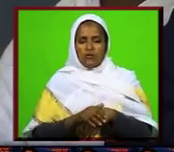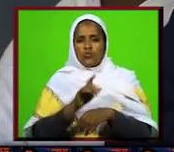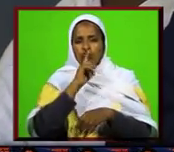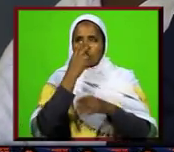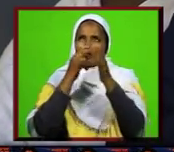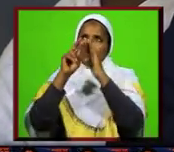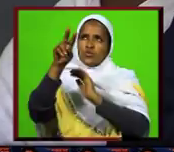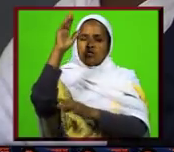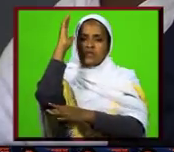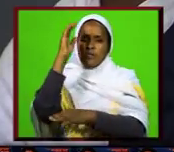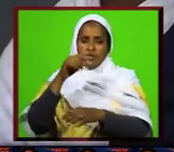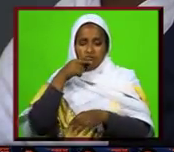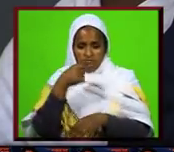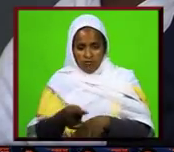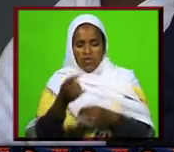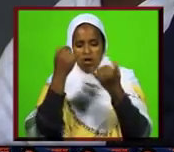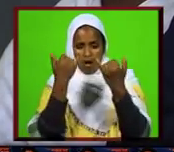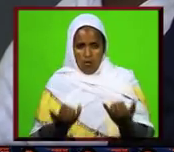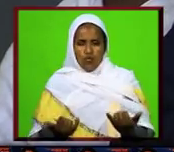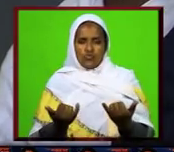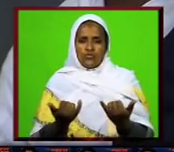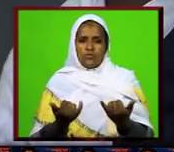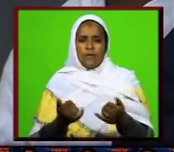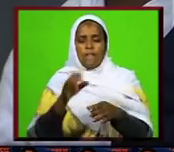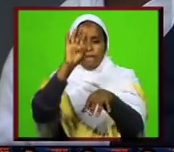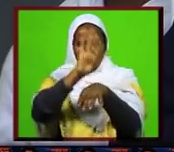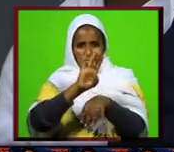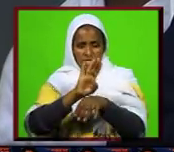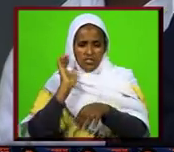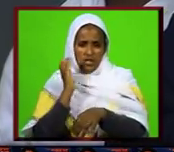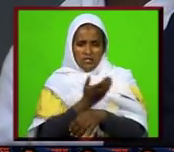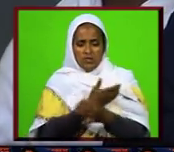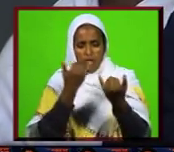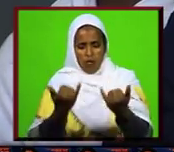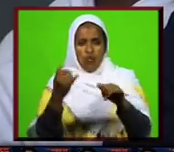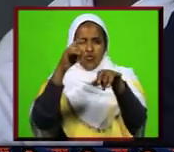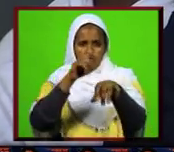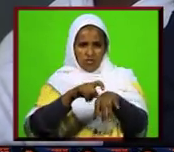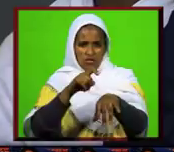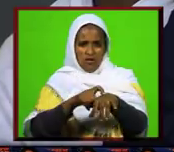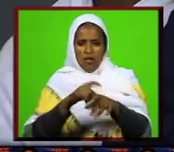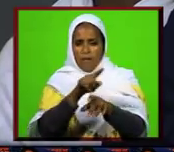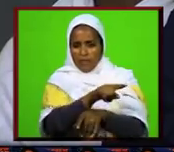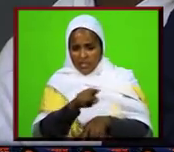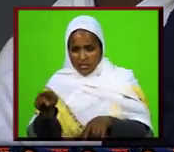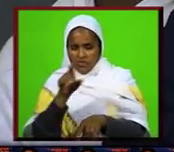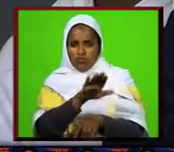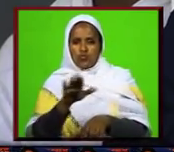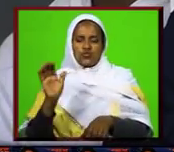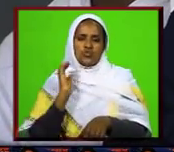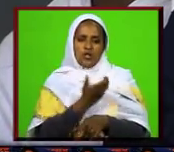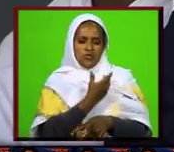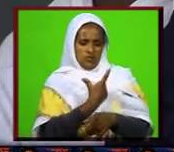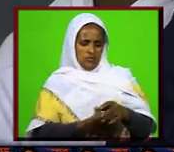እግዚአብሔር እንደተናገረ አሁንም ለቤተ ክርስቲያናችን በአሁኑ ጊዜ በእነኚህ በልጆቻችን ላይ